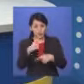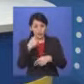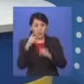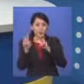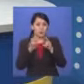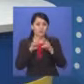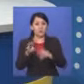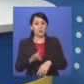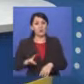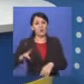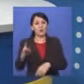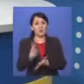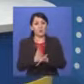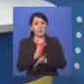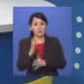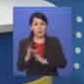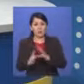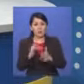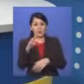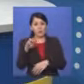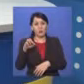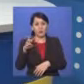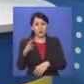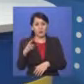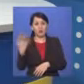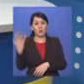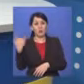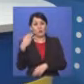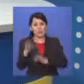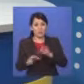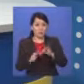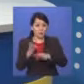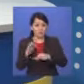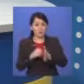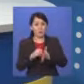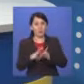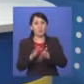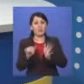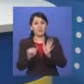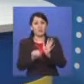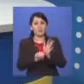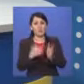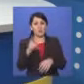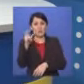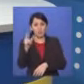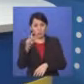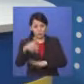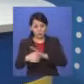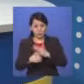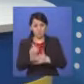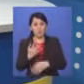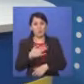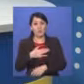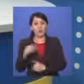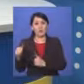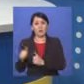инфекции рассказали на брифинге в региональной службе центральных коммуникаций. За последние сутки зарегистрировано 63 новых